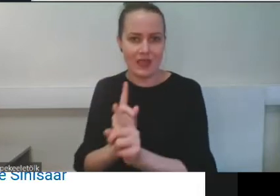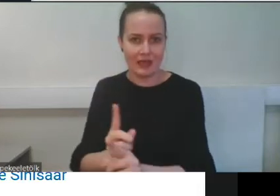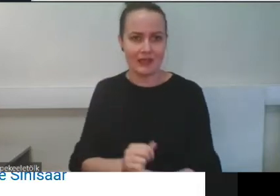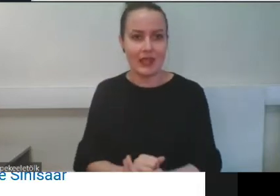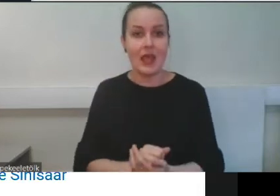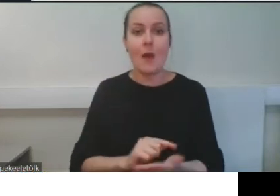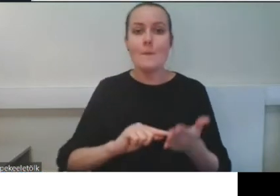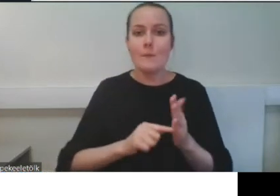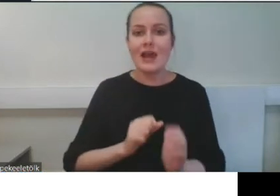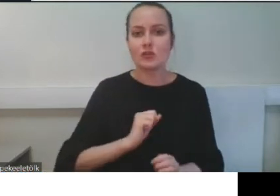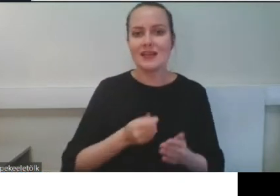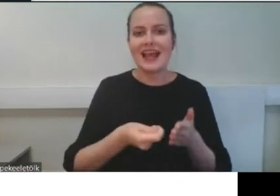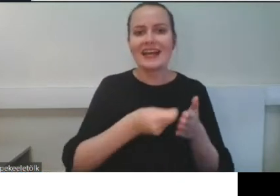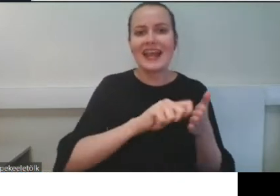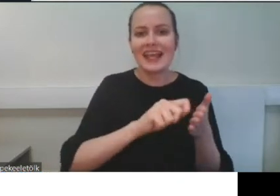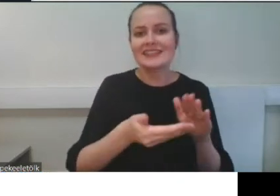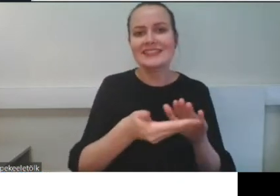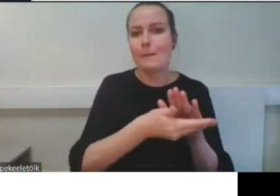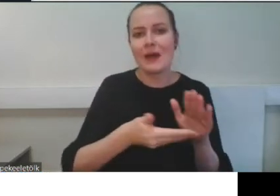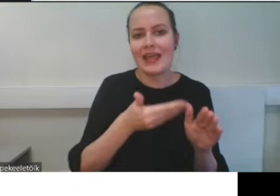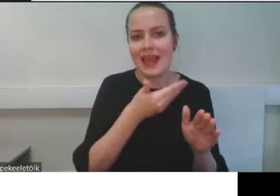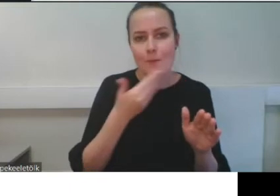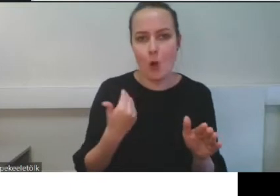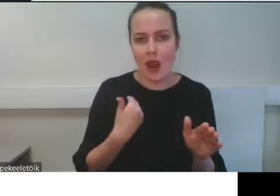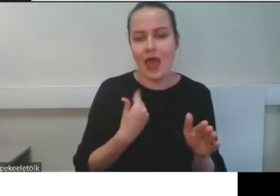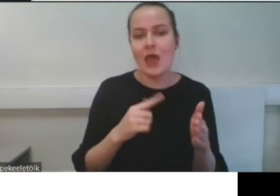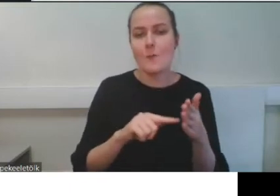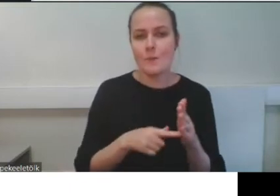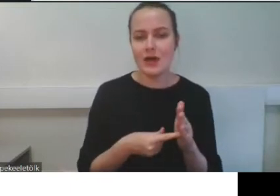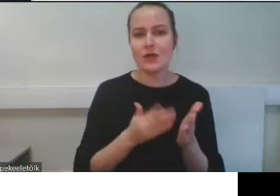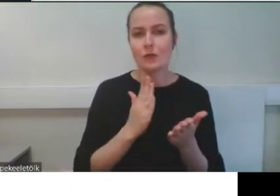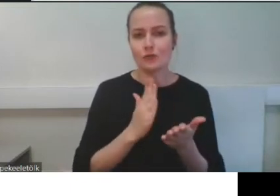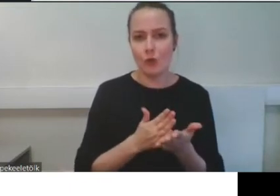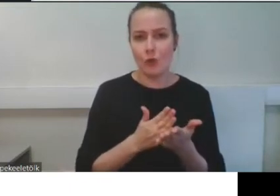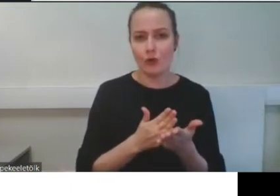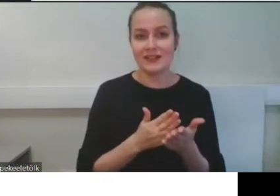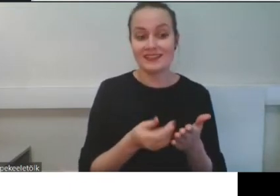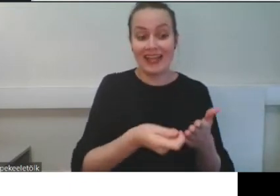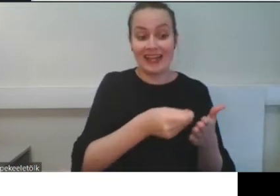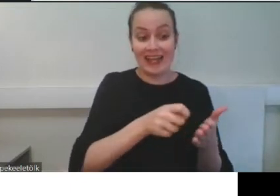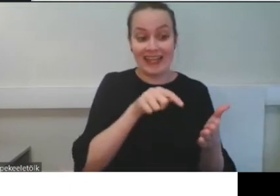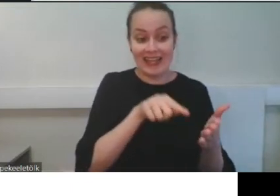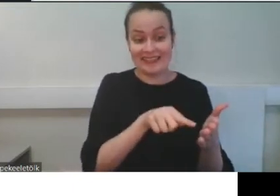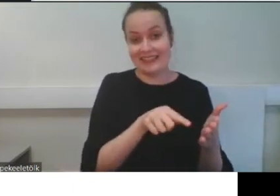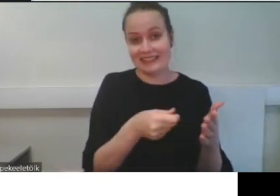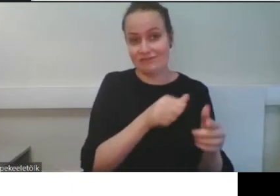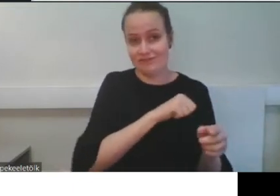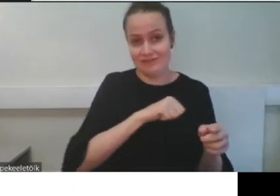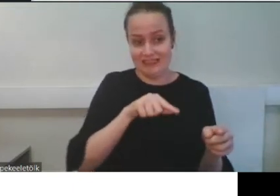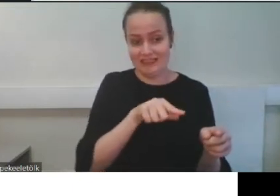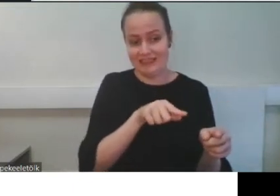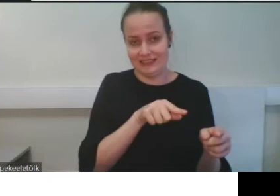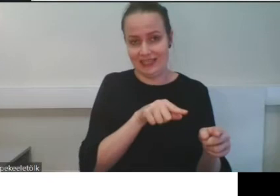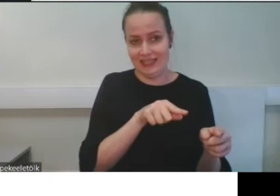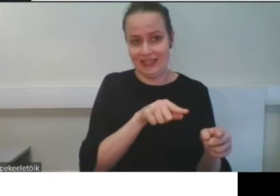esimesel liikmele. Ja põhimõte on siis see, et kui siis see saadud nii-öelda tarbimiskaaludega jagatud sissetulek